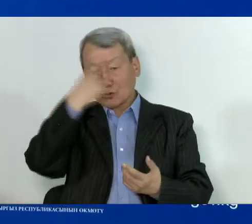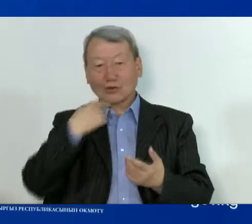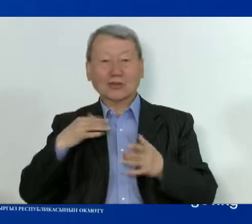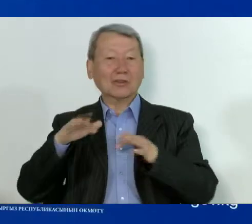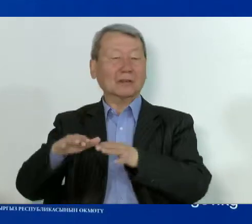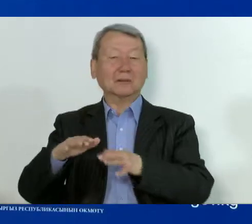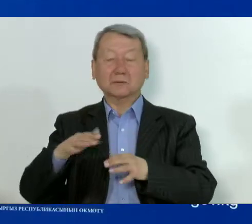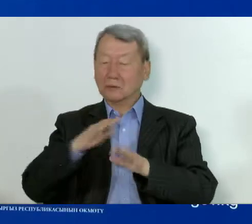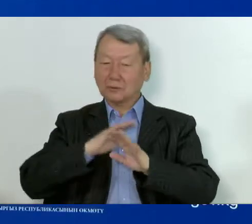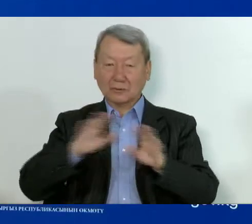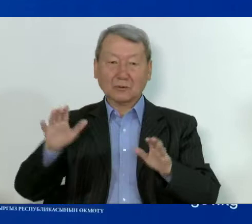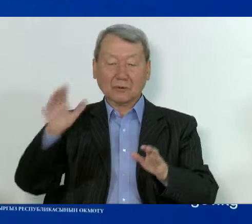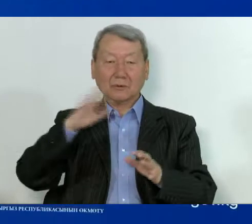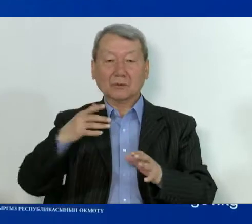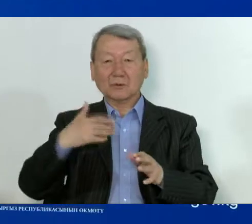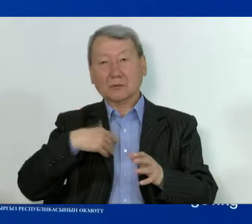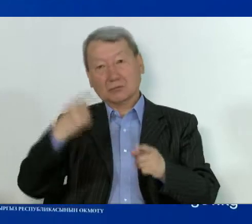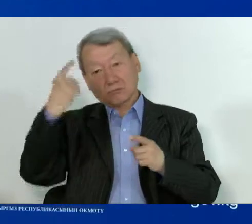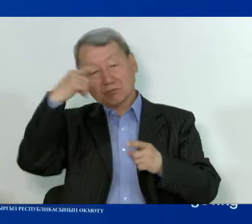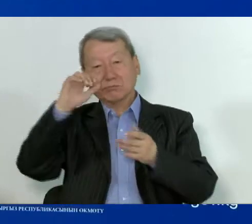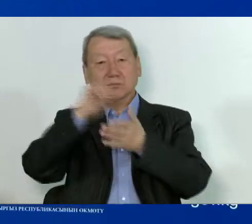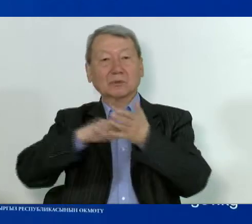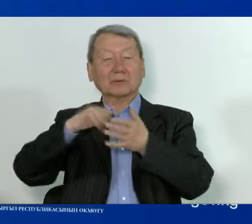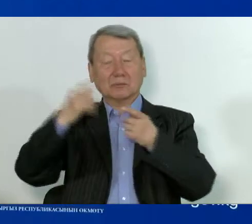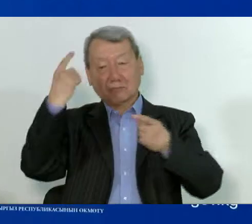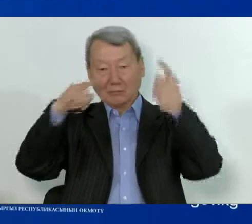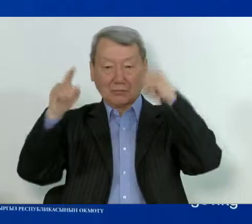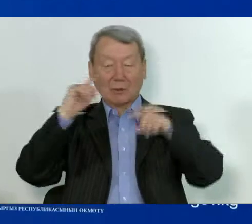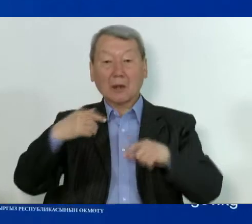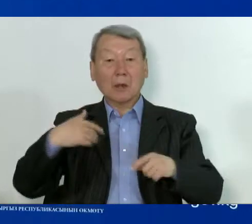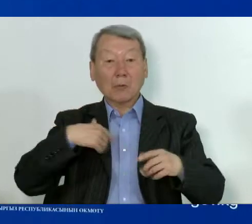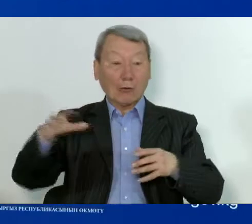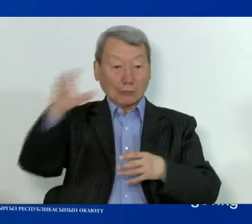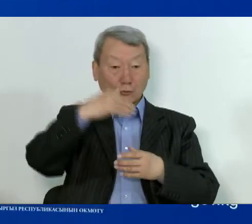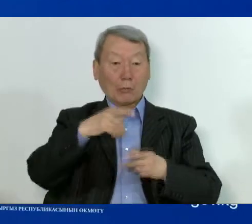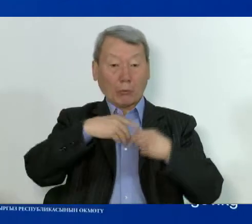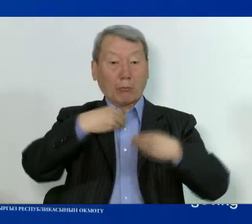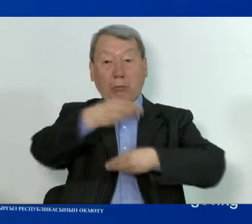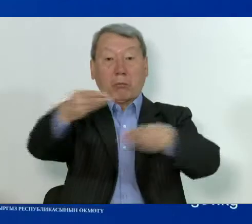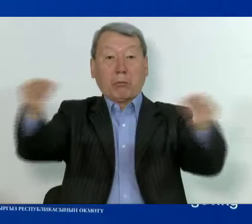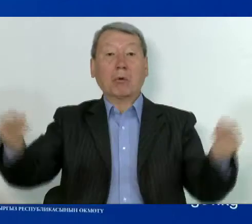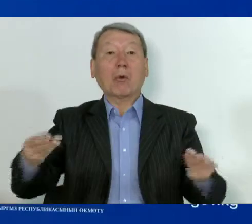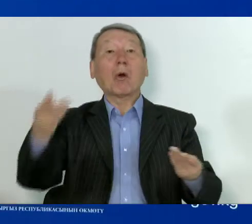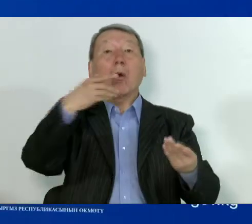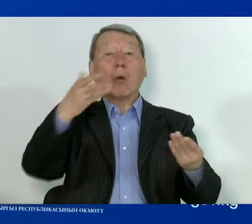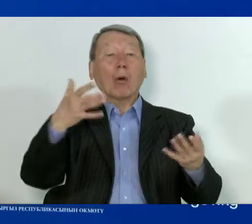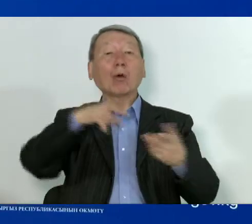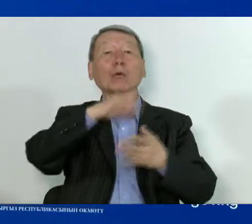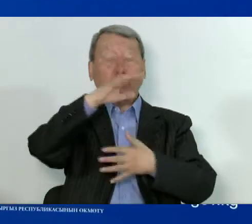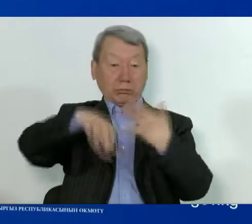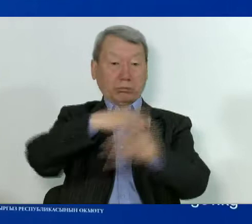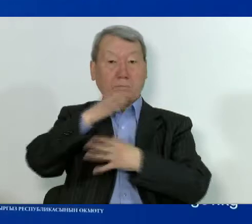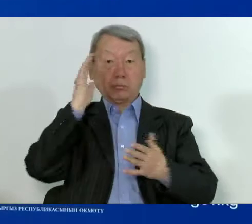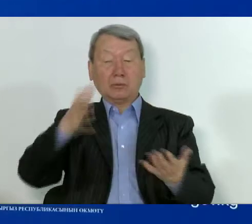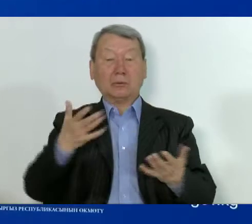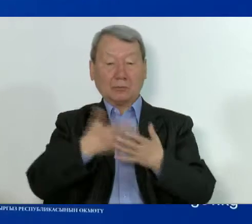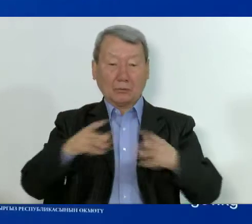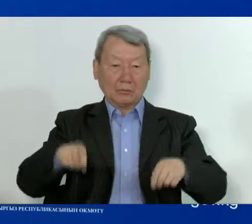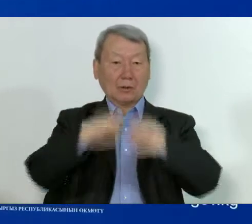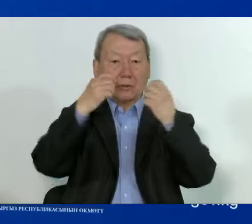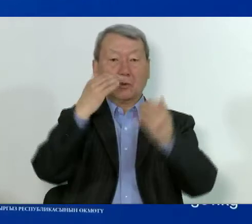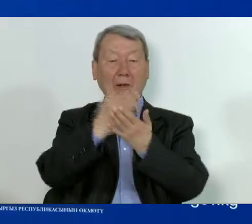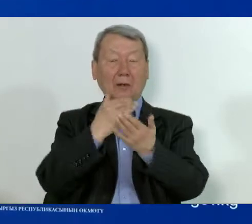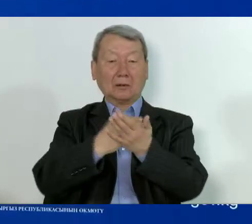дела, ссылаясь на выдуманные причины. Если мы будем выдавать всем желающим пропуски, то в столице будет происходить беспорядок и нарушаться режим